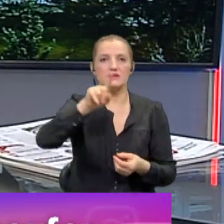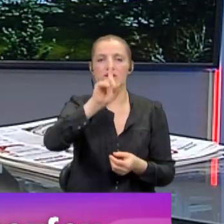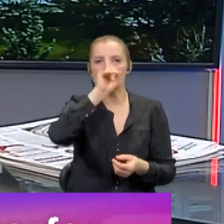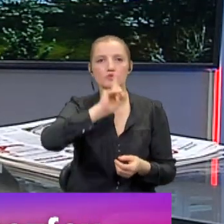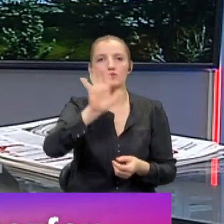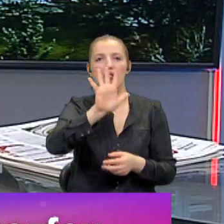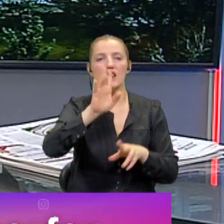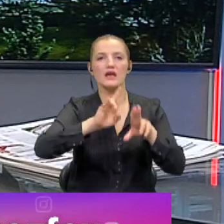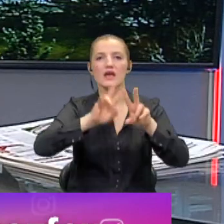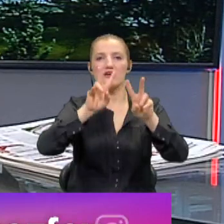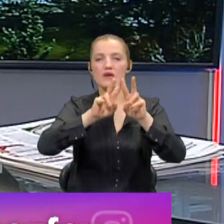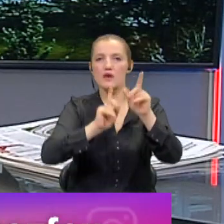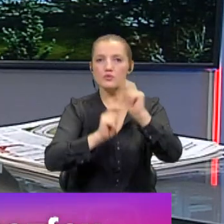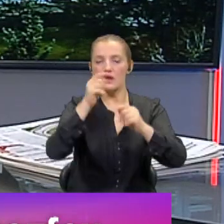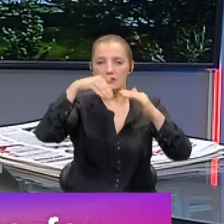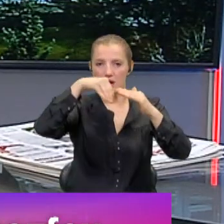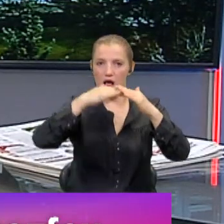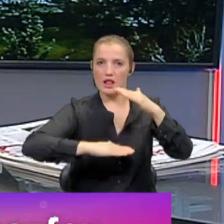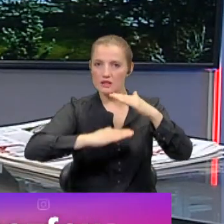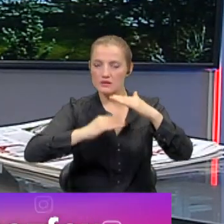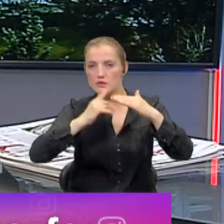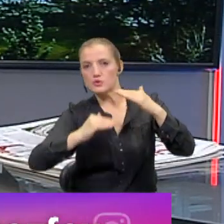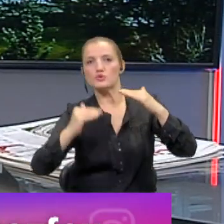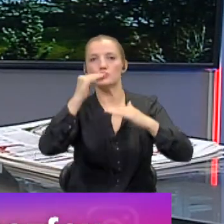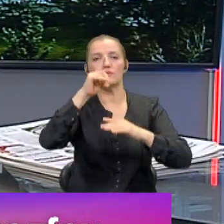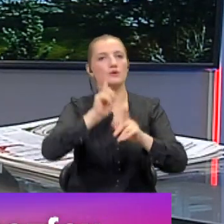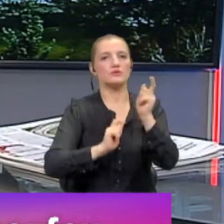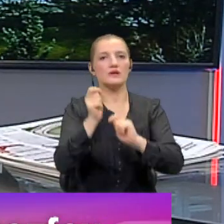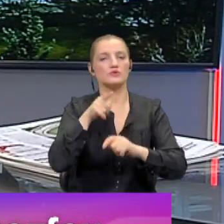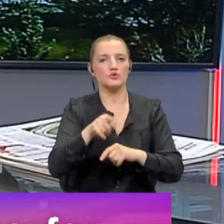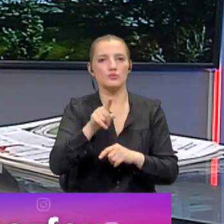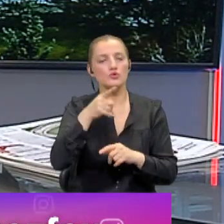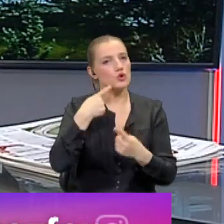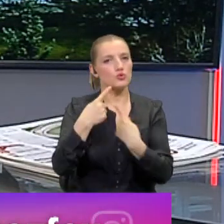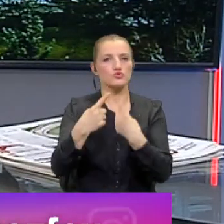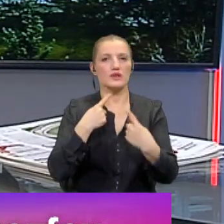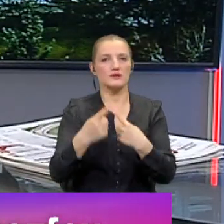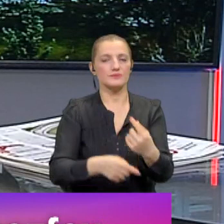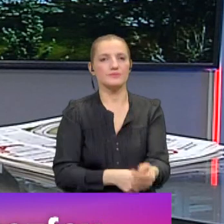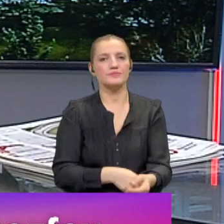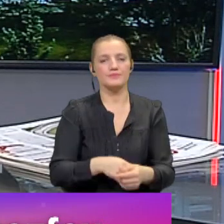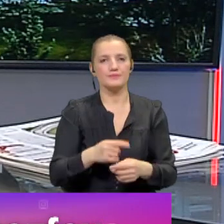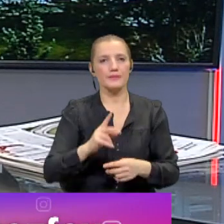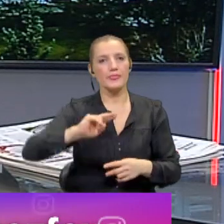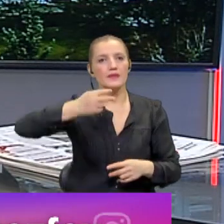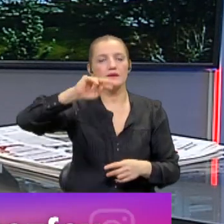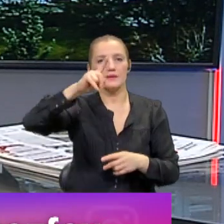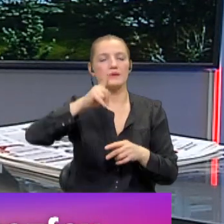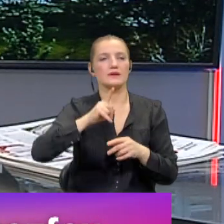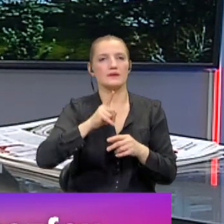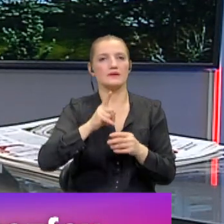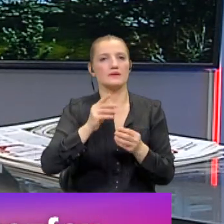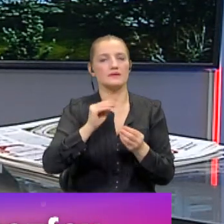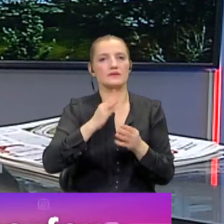150 kilowatt saatin altında mı tüketiyorsunuz üzerinde mi tüketiyorsunuz Bunu bir konuşalım yani kademeli bir tarife